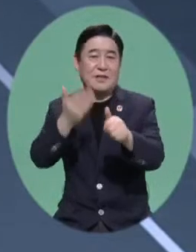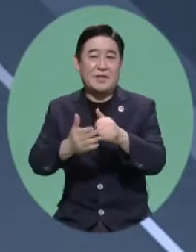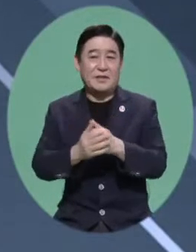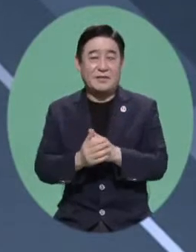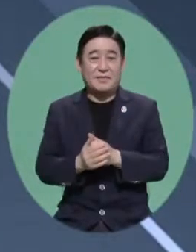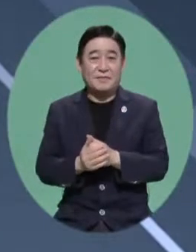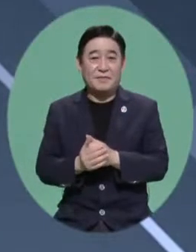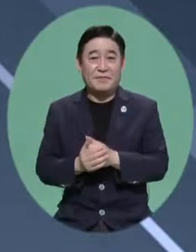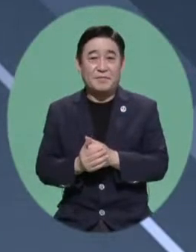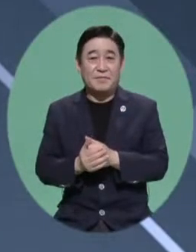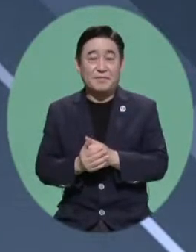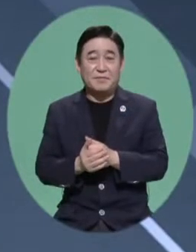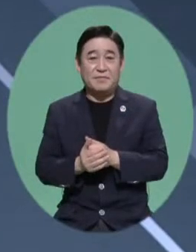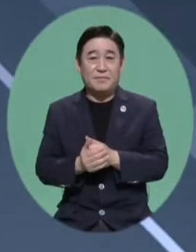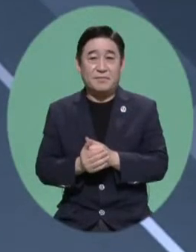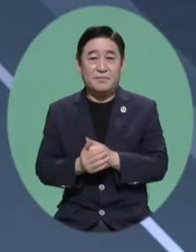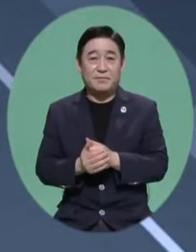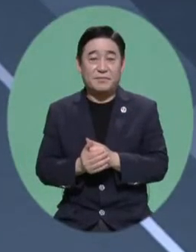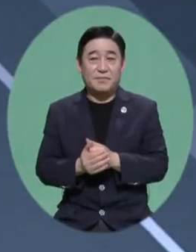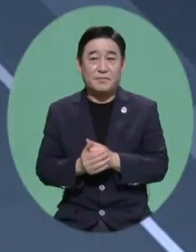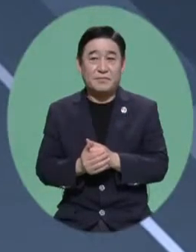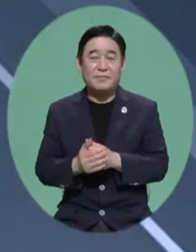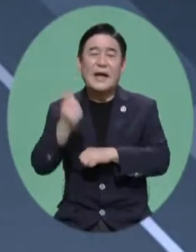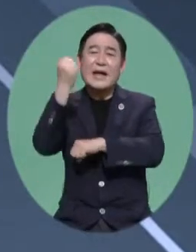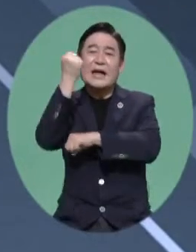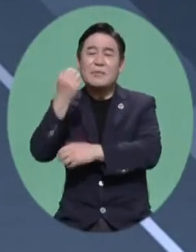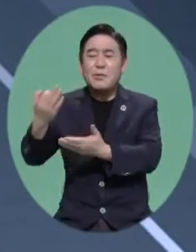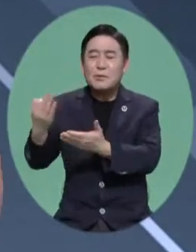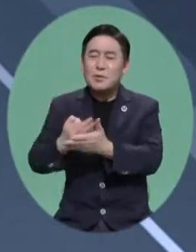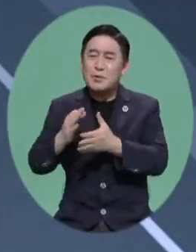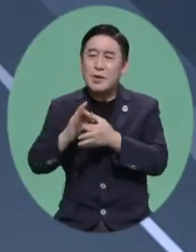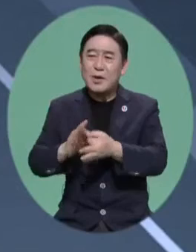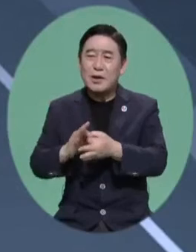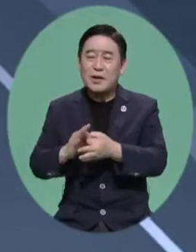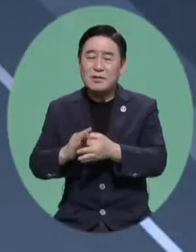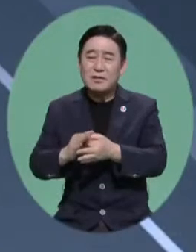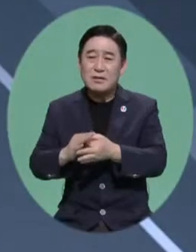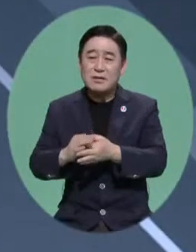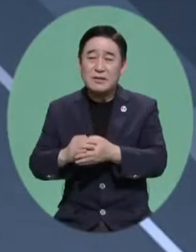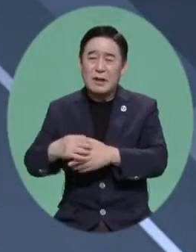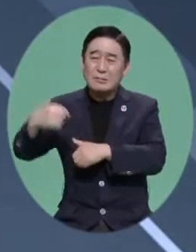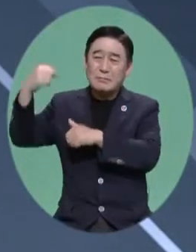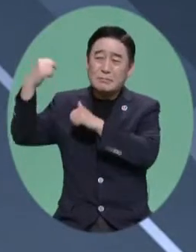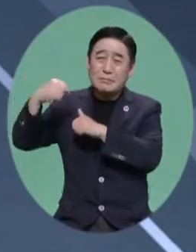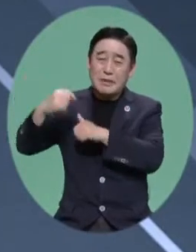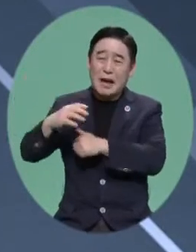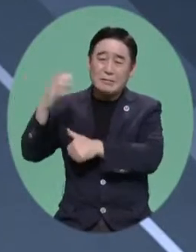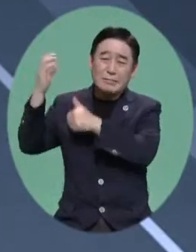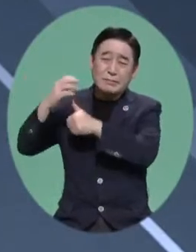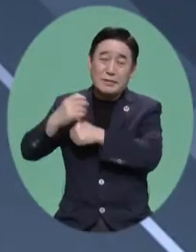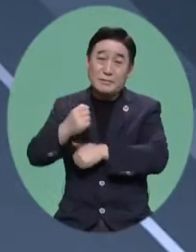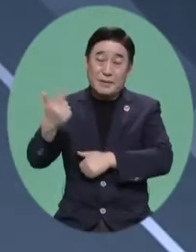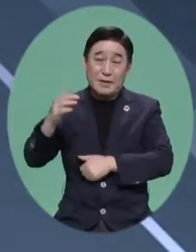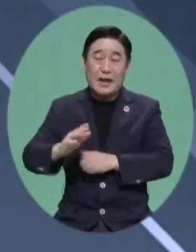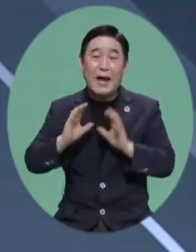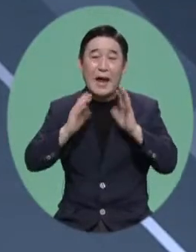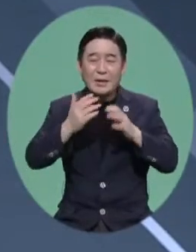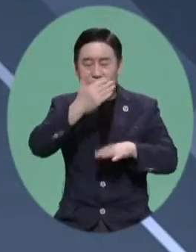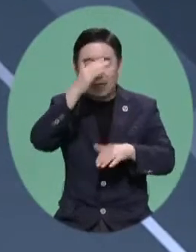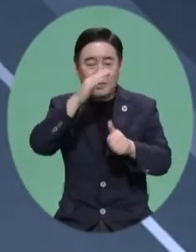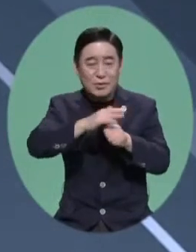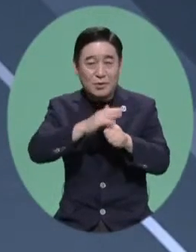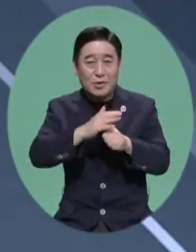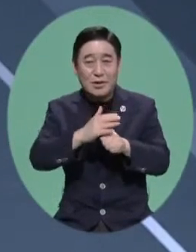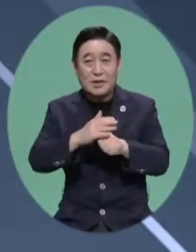드리겠습니다 아 그리고 기본 소득과 관련된 뭐지 저 많으신데 예 일단 저는 아동 청소년